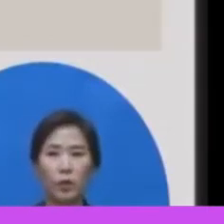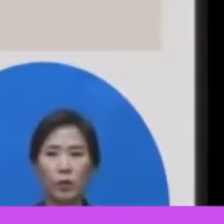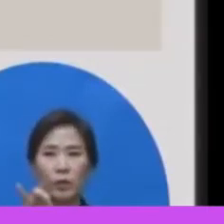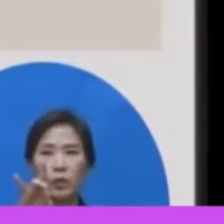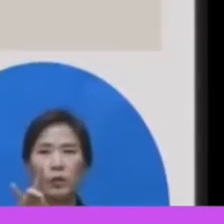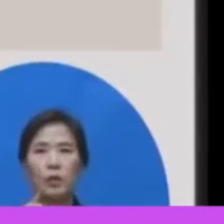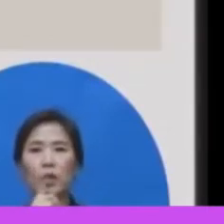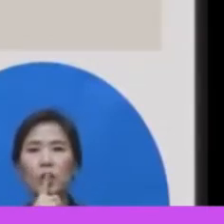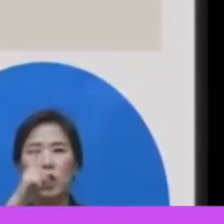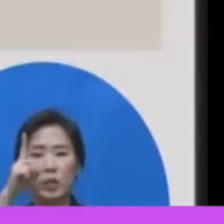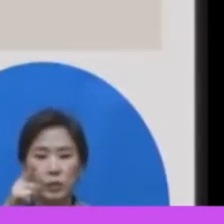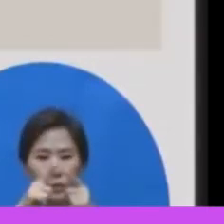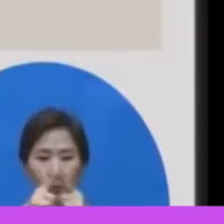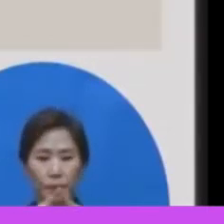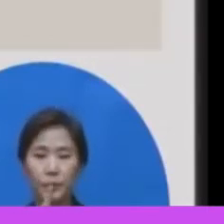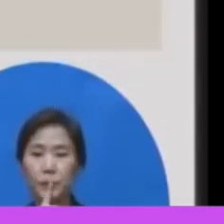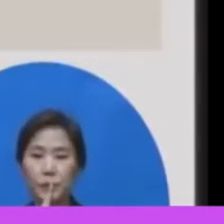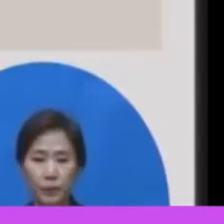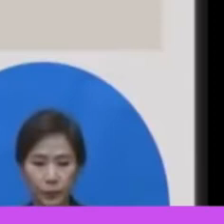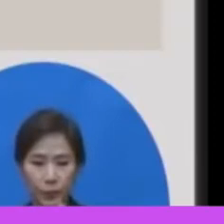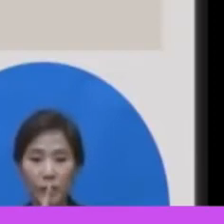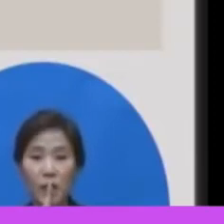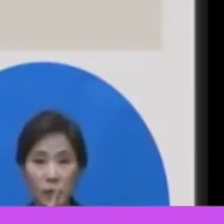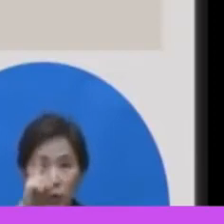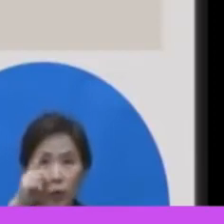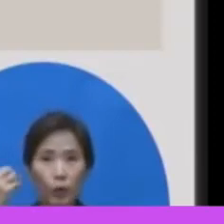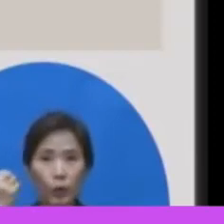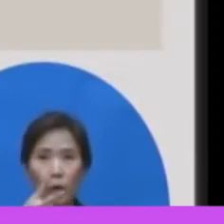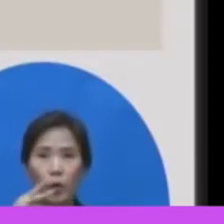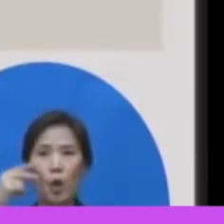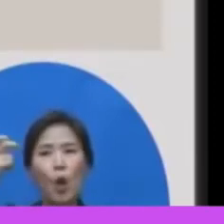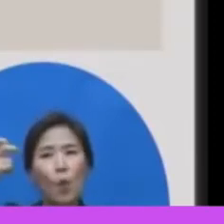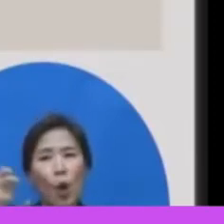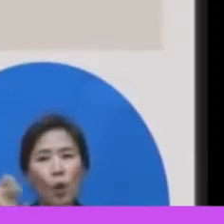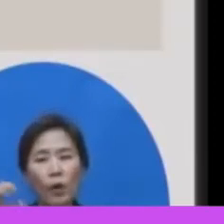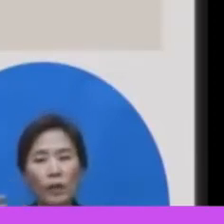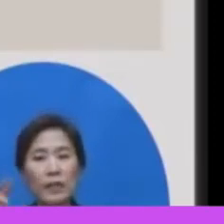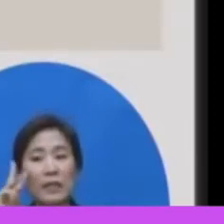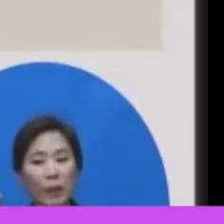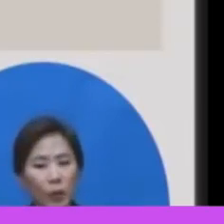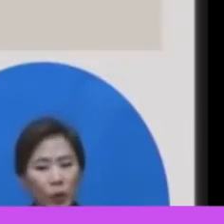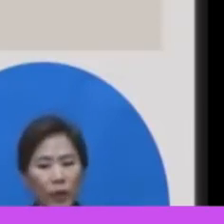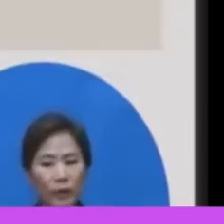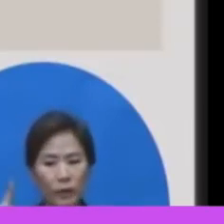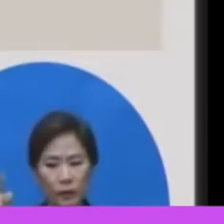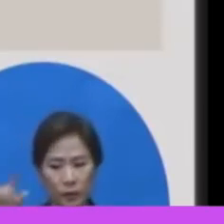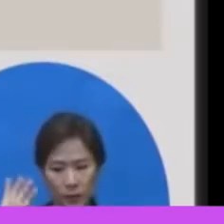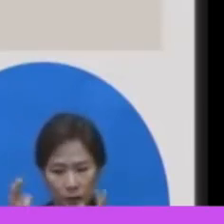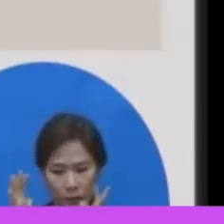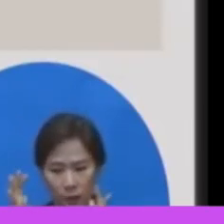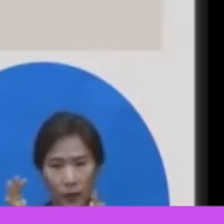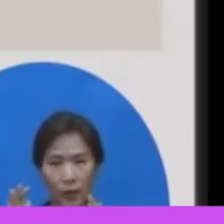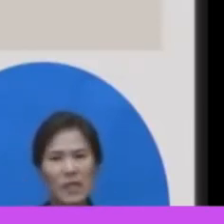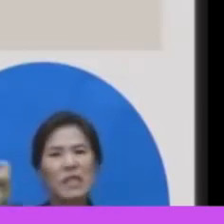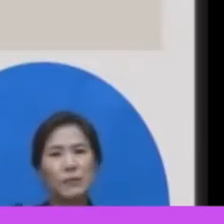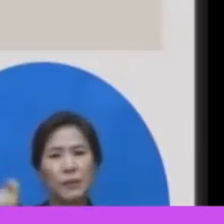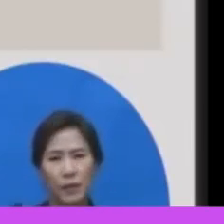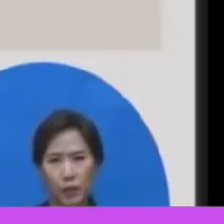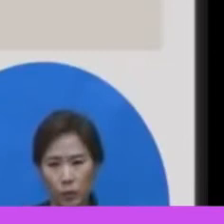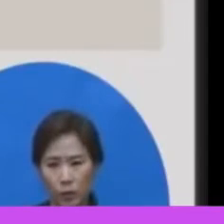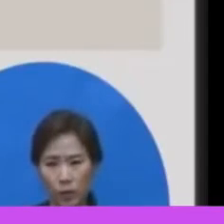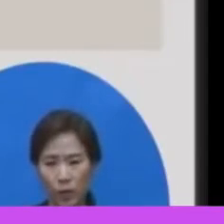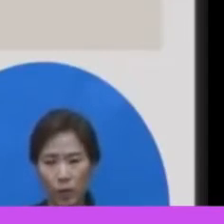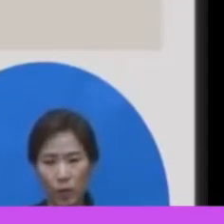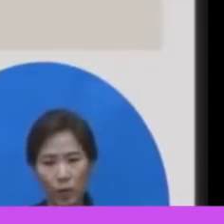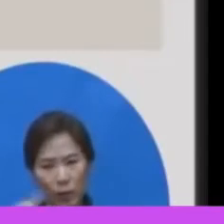규약을 행정관청에 내면은 그 3일 내에 심사를 해서 하는데 대체적으로 형식적 심사로서